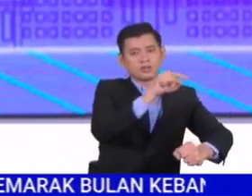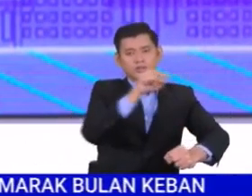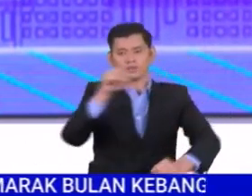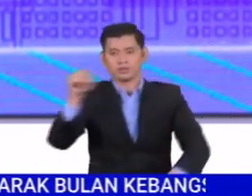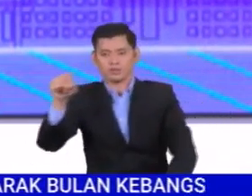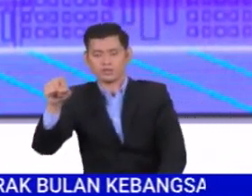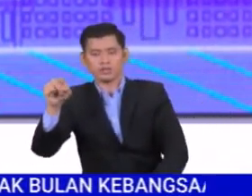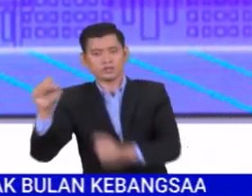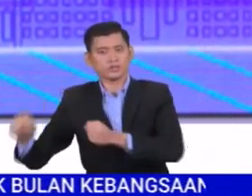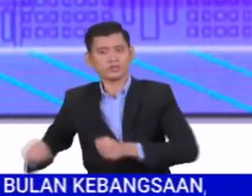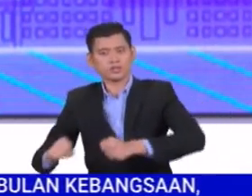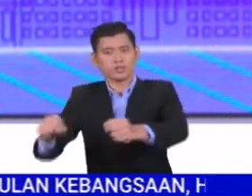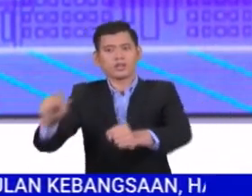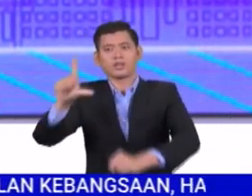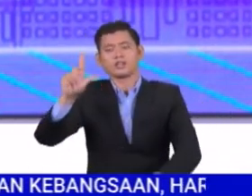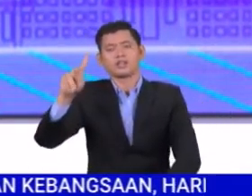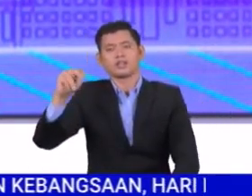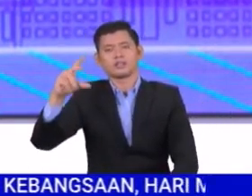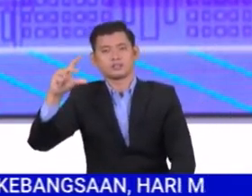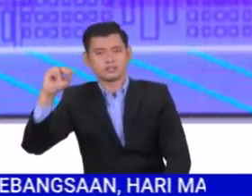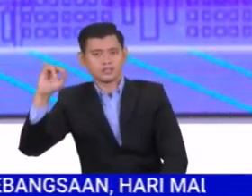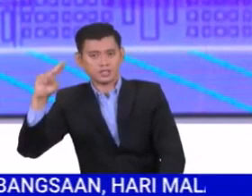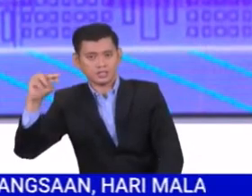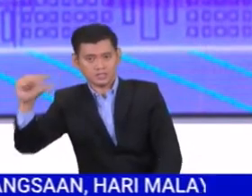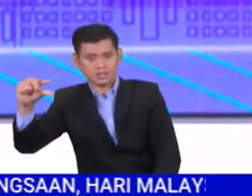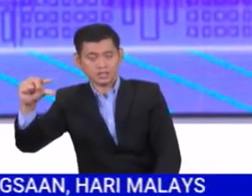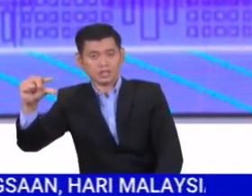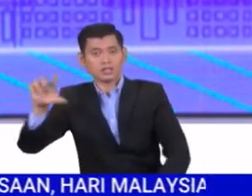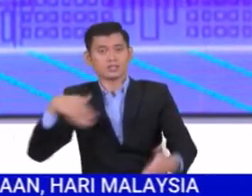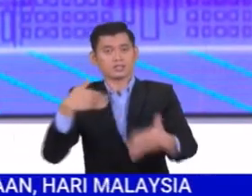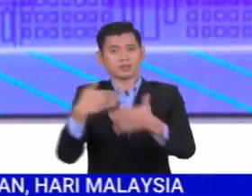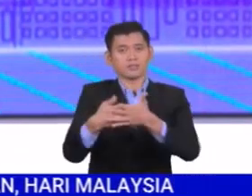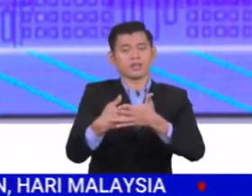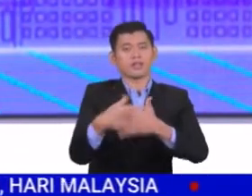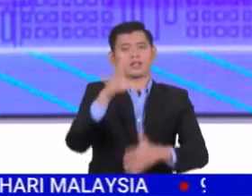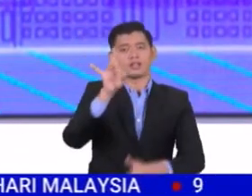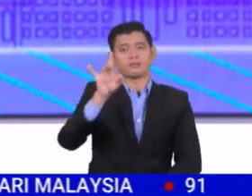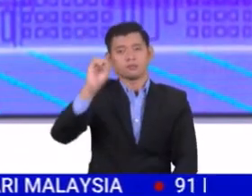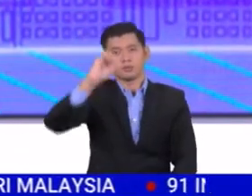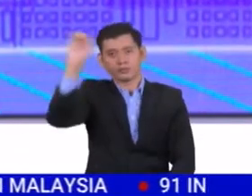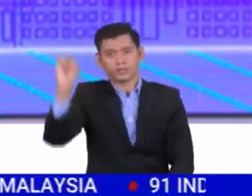ke Sungai Lancang Lemal Pasir Mas itu kini mencapai 80%.